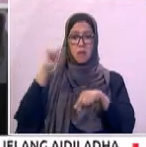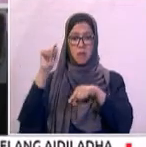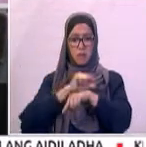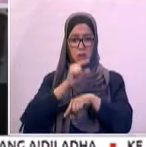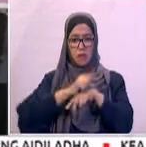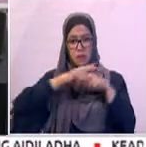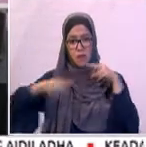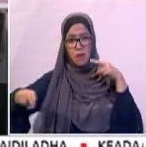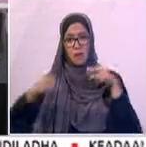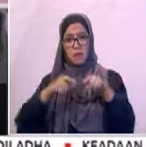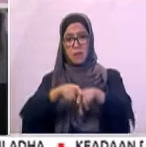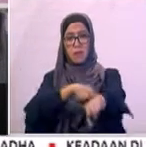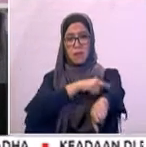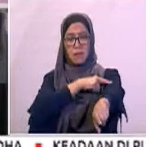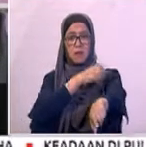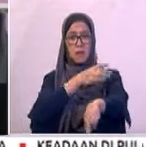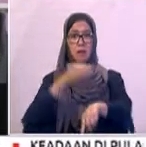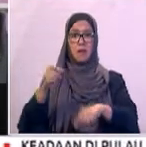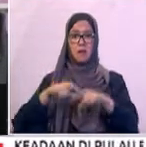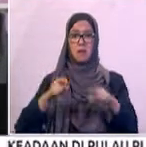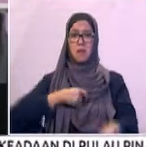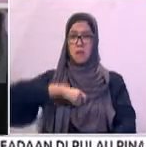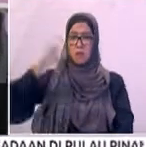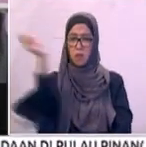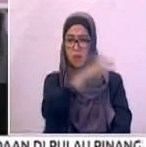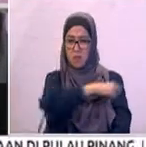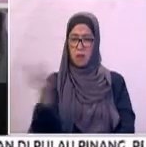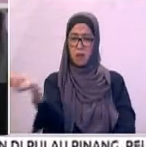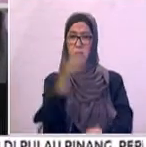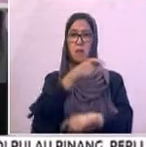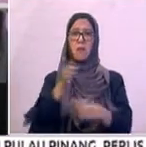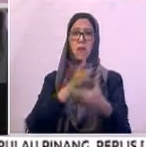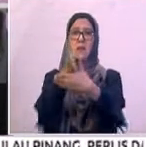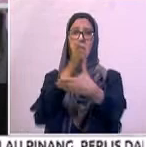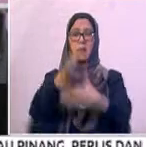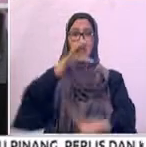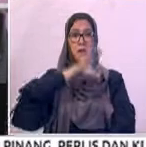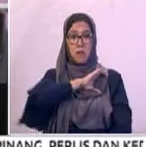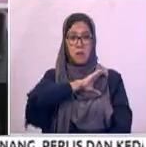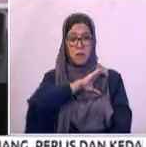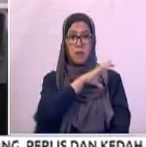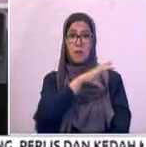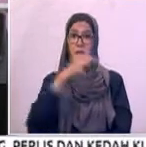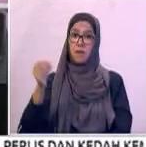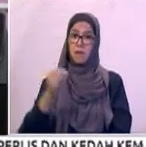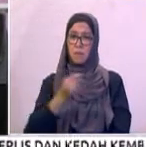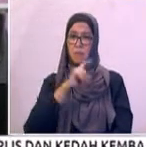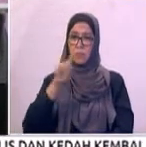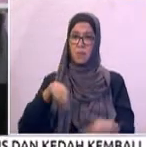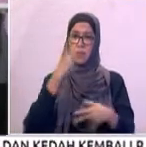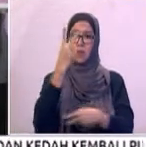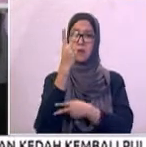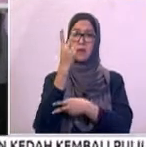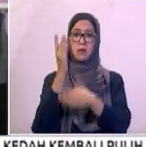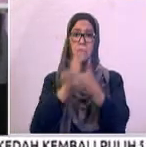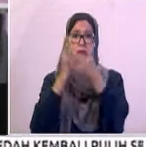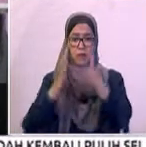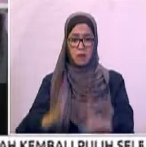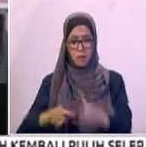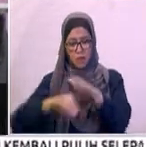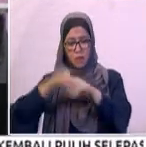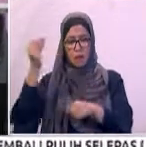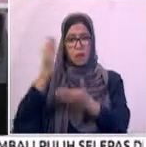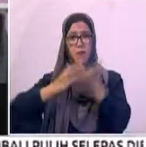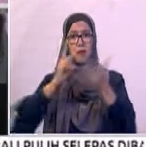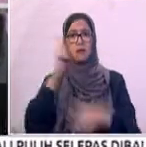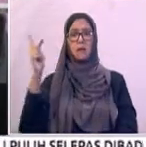panjang dan sambil melibas-libas dan menyerang pihak polis. Manakala dua lagi suspek telah keluar sebelah kanan dan